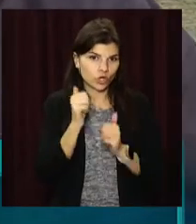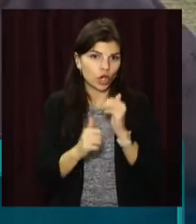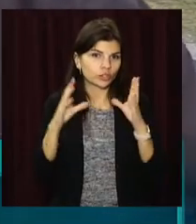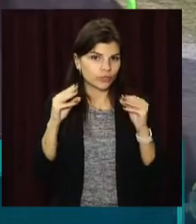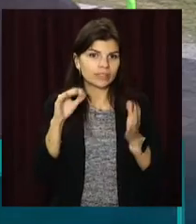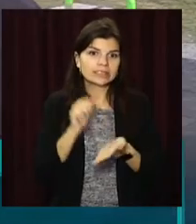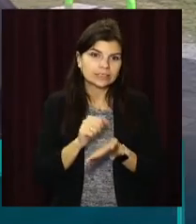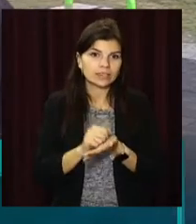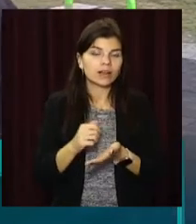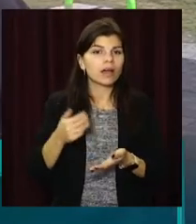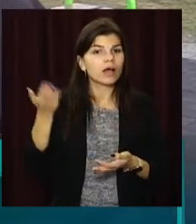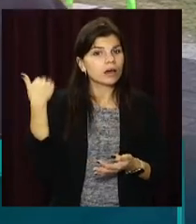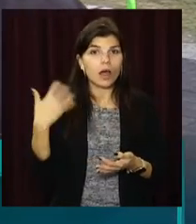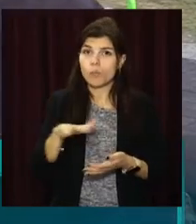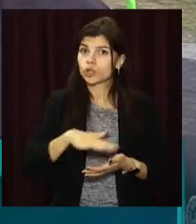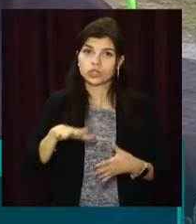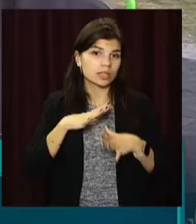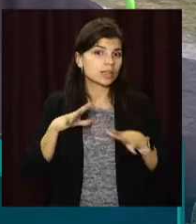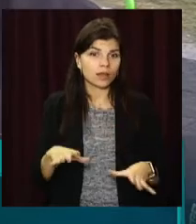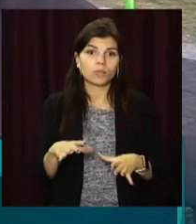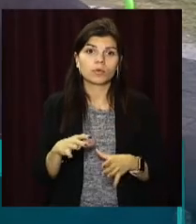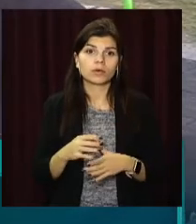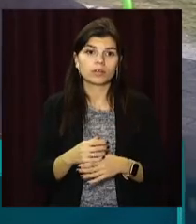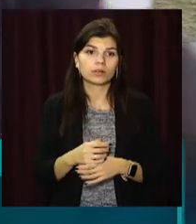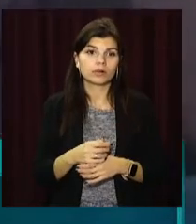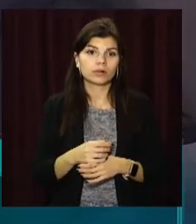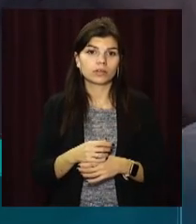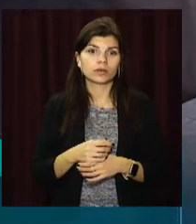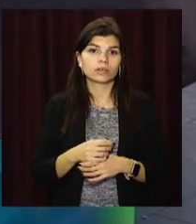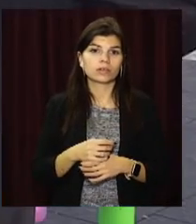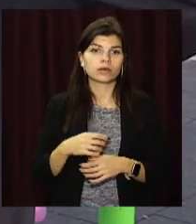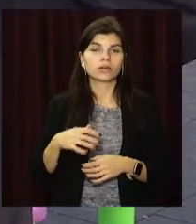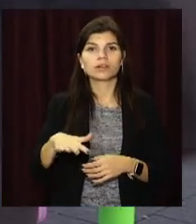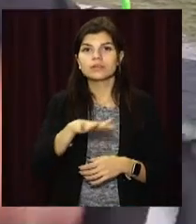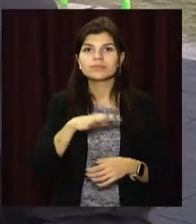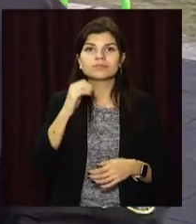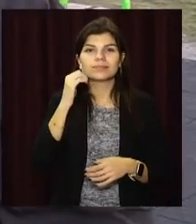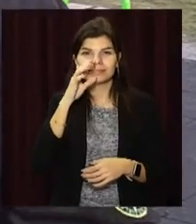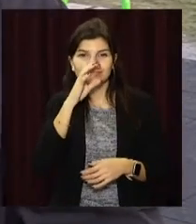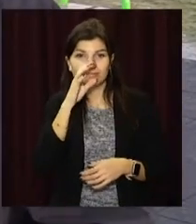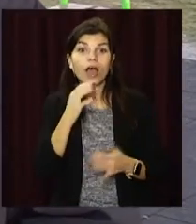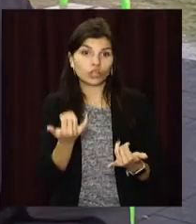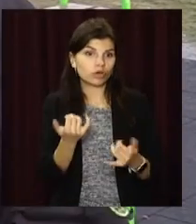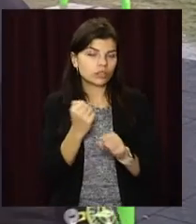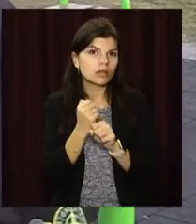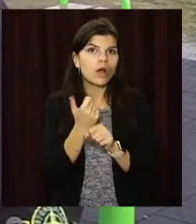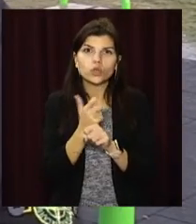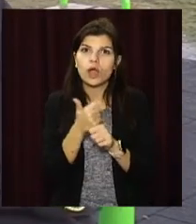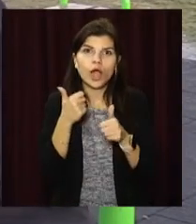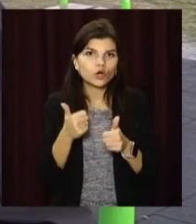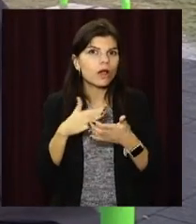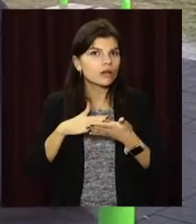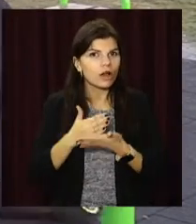вечір займаюся. Раніше такої площадки не було. І, ну, нуждались в цій площадці. Площадка хороша, хороше